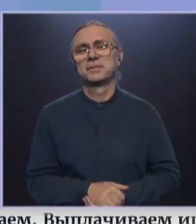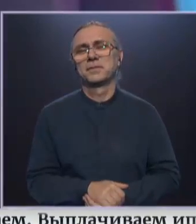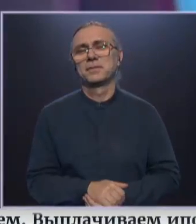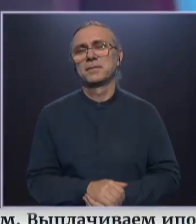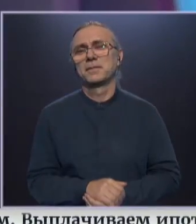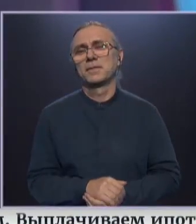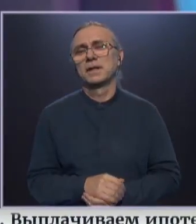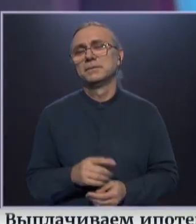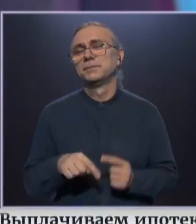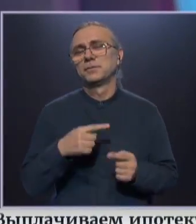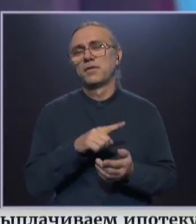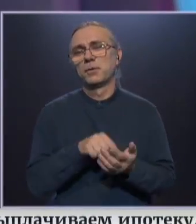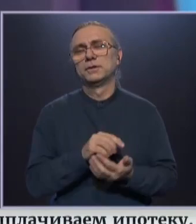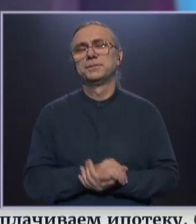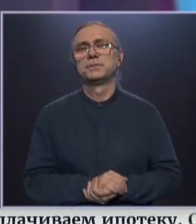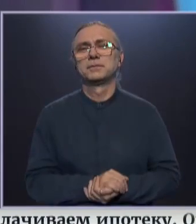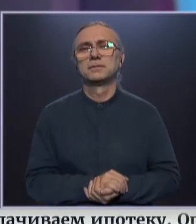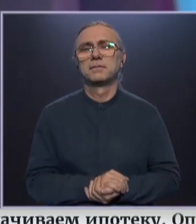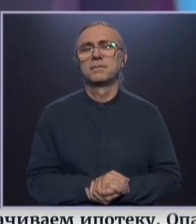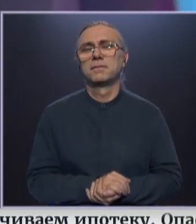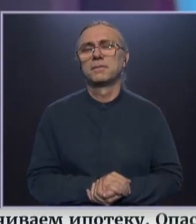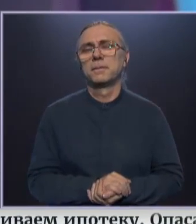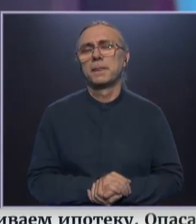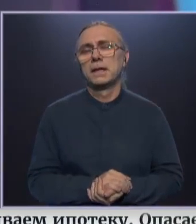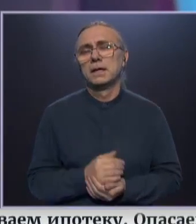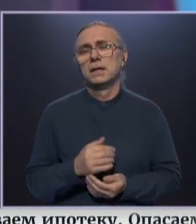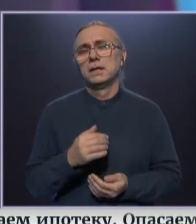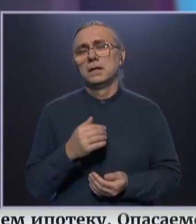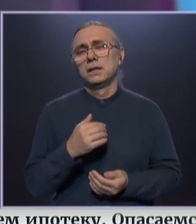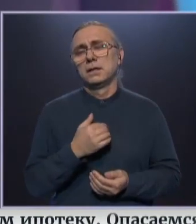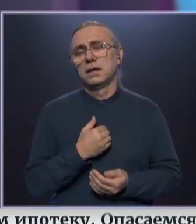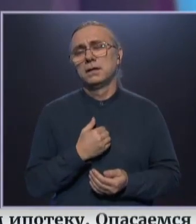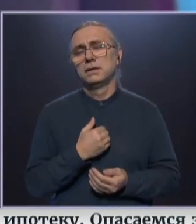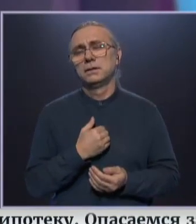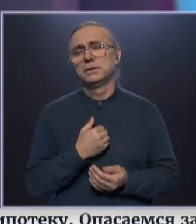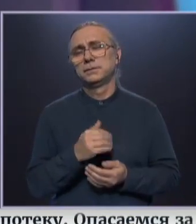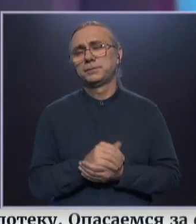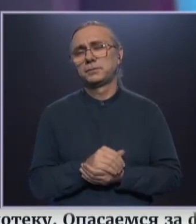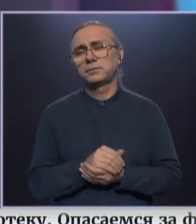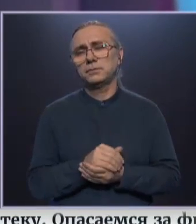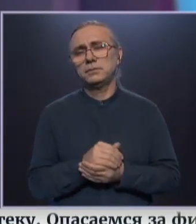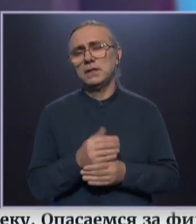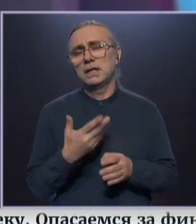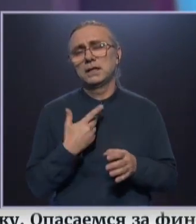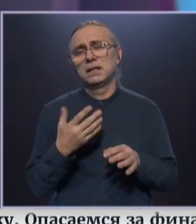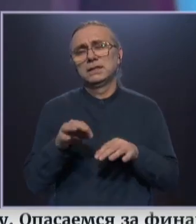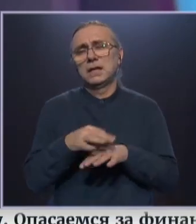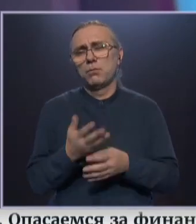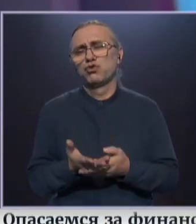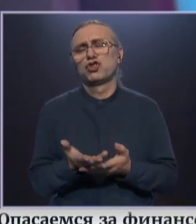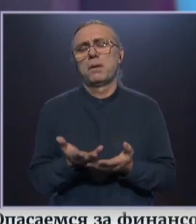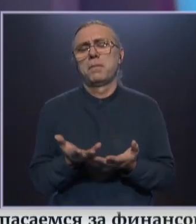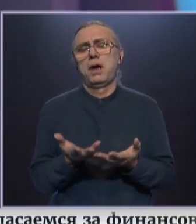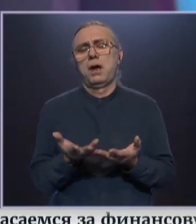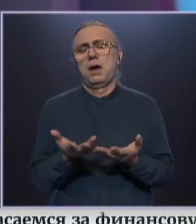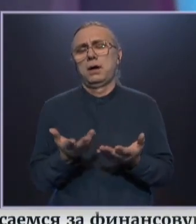Здравствуйте, я Александр, дочке 38 лет, замужем не была, детей нет. Можно ли ей рекомендовать усыновить ребенка или на все воле